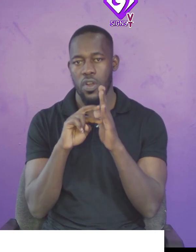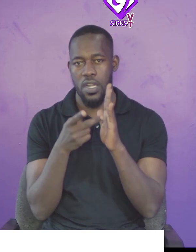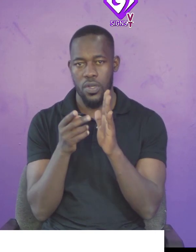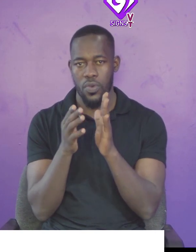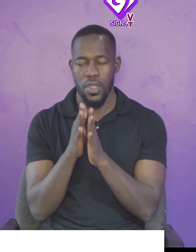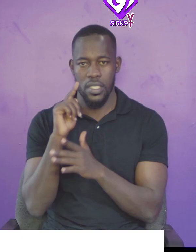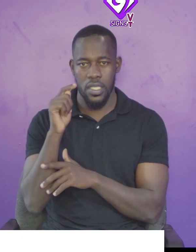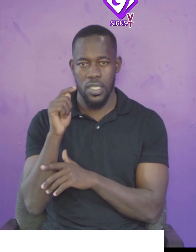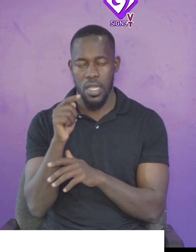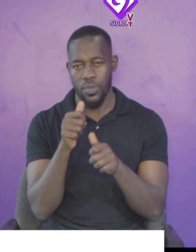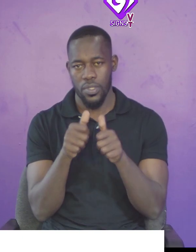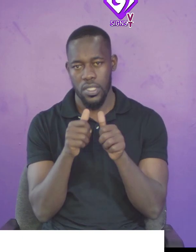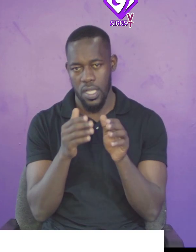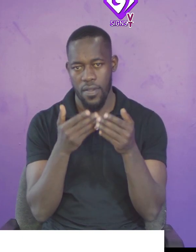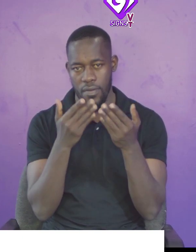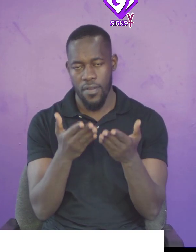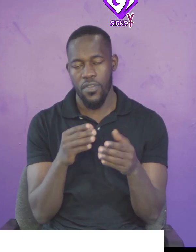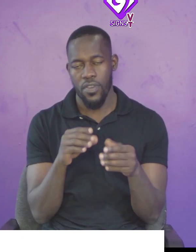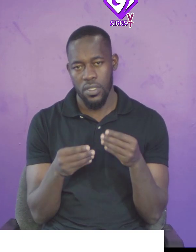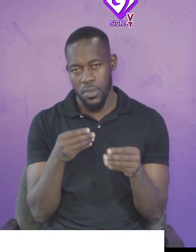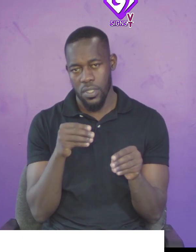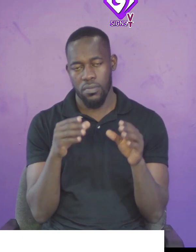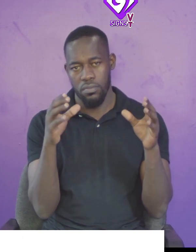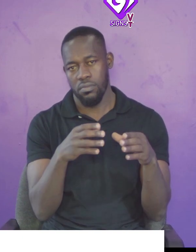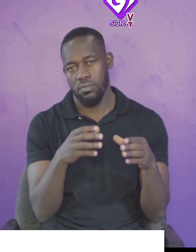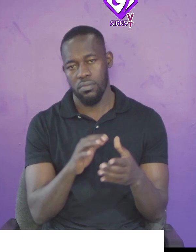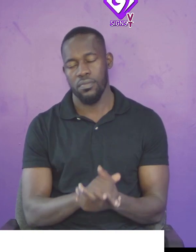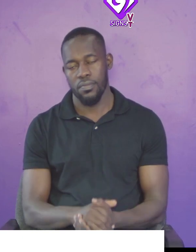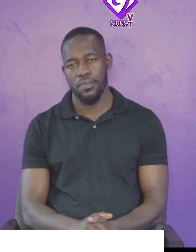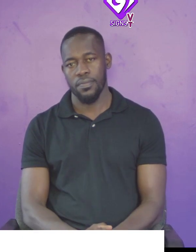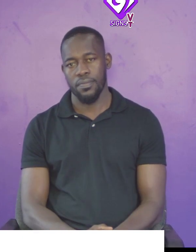specifically reserved for the disabled community.